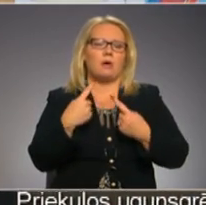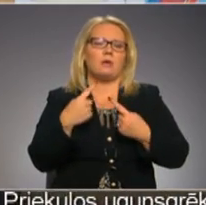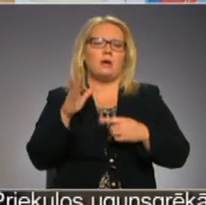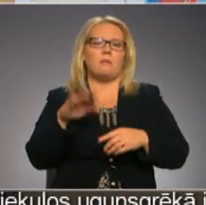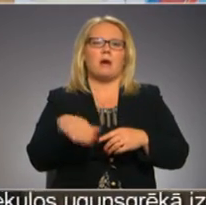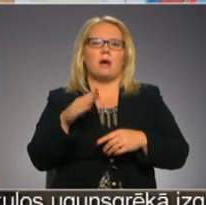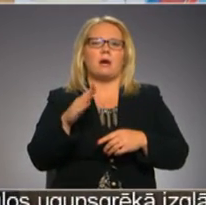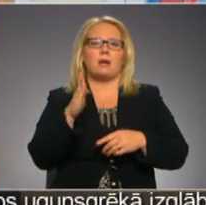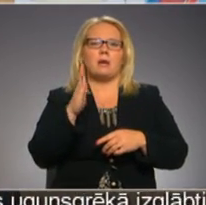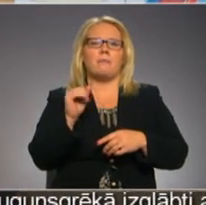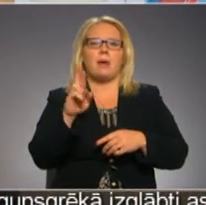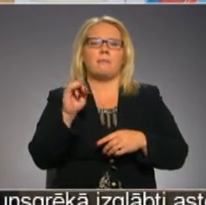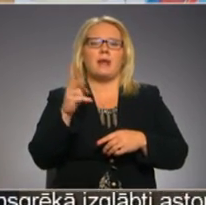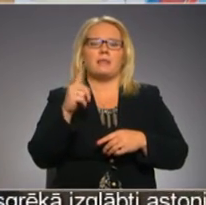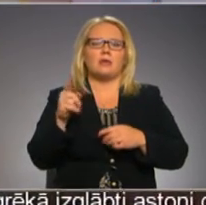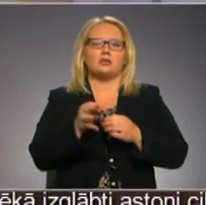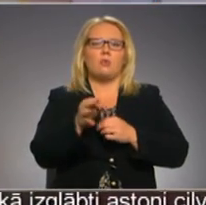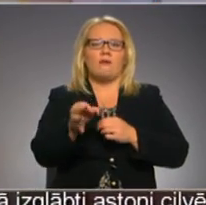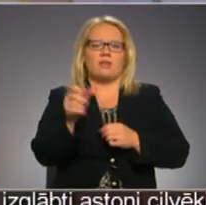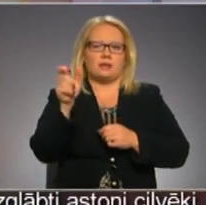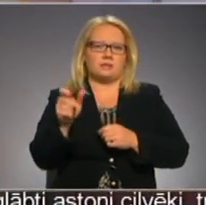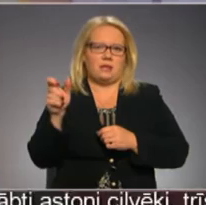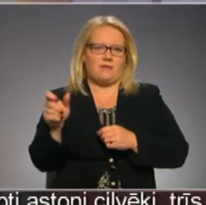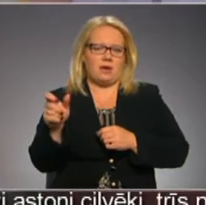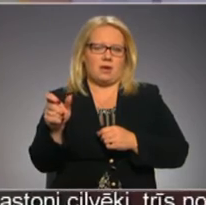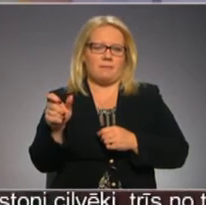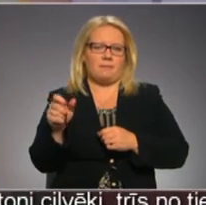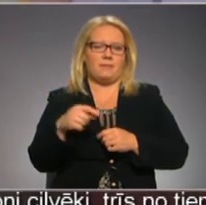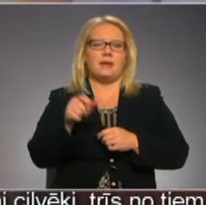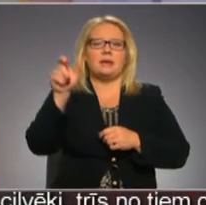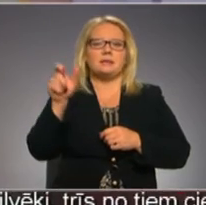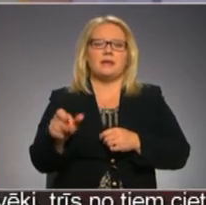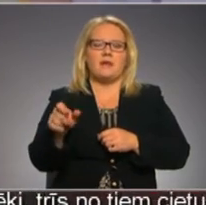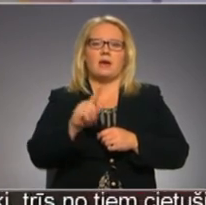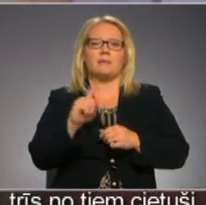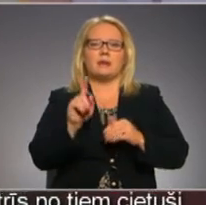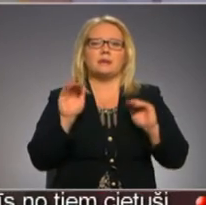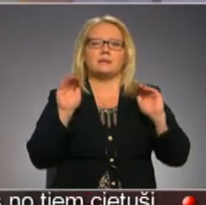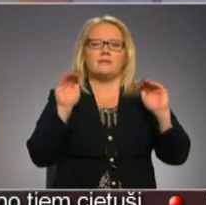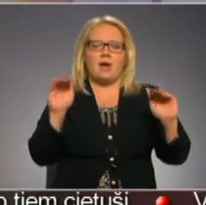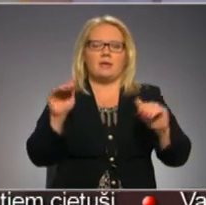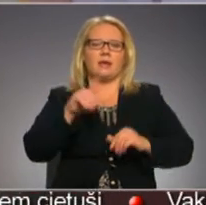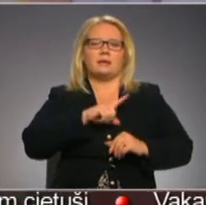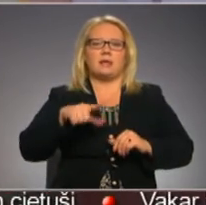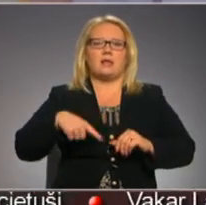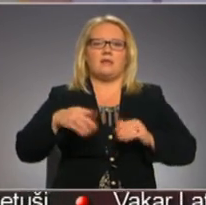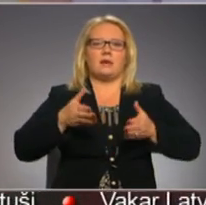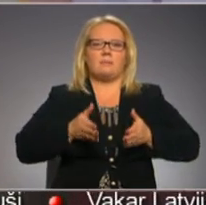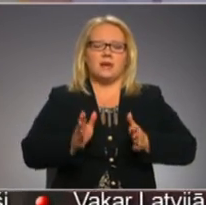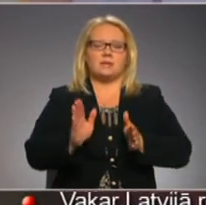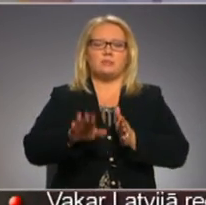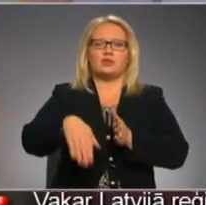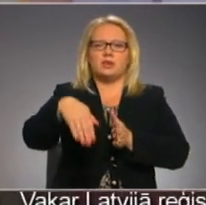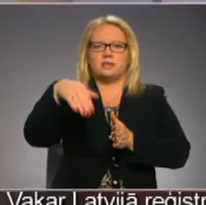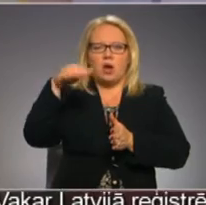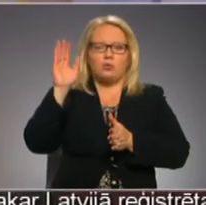par Bebrenes un novada cilvēkiem. Cilvēkam ir svēta, kas ir Latvijā piedzimts un izauci